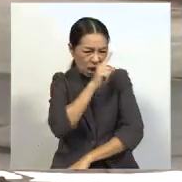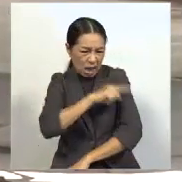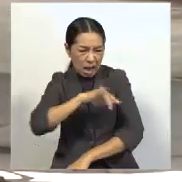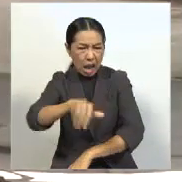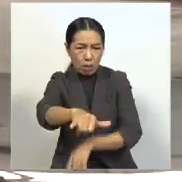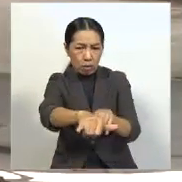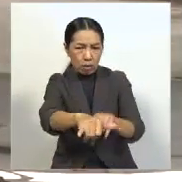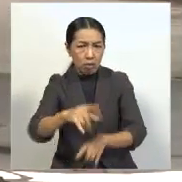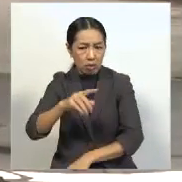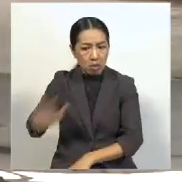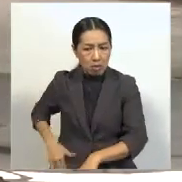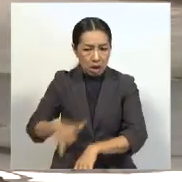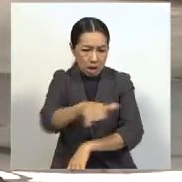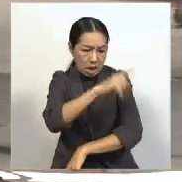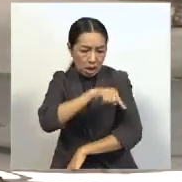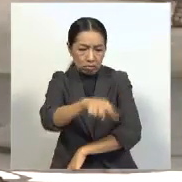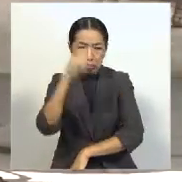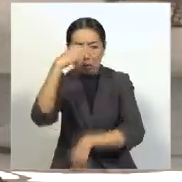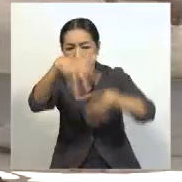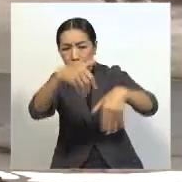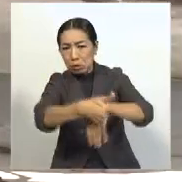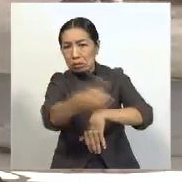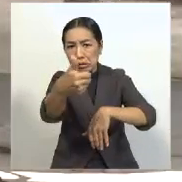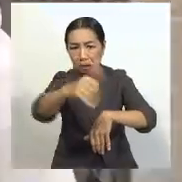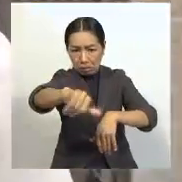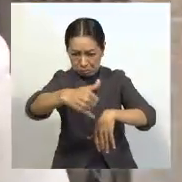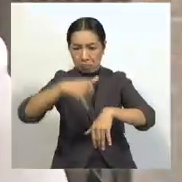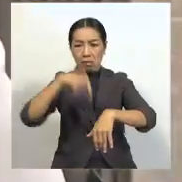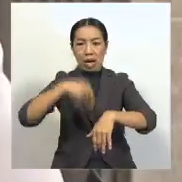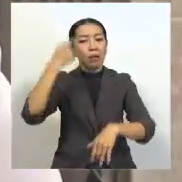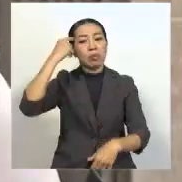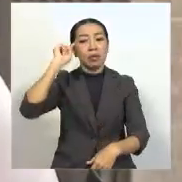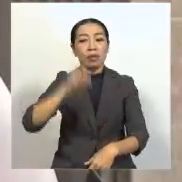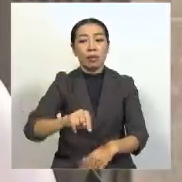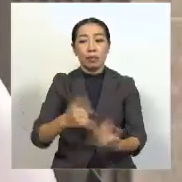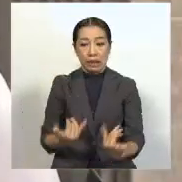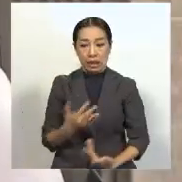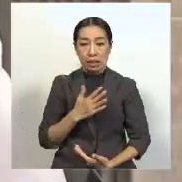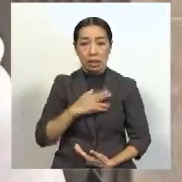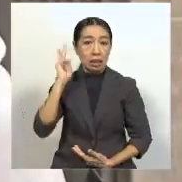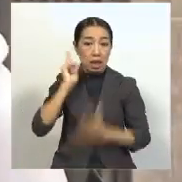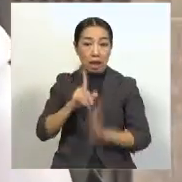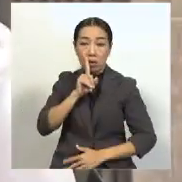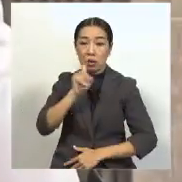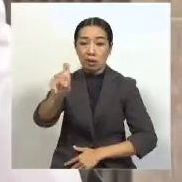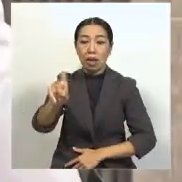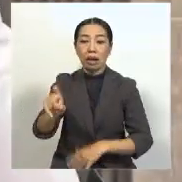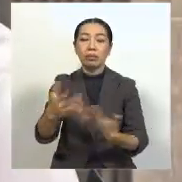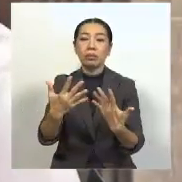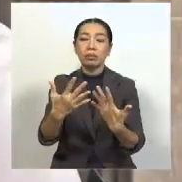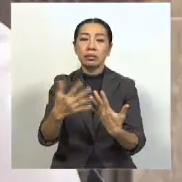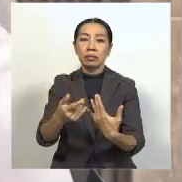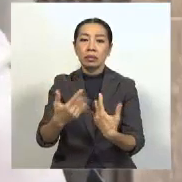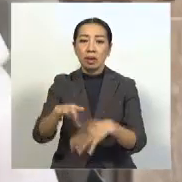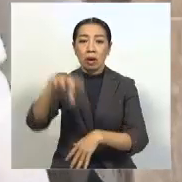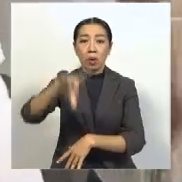มชนที่บริเวณใกล้เคียงหรือเปล่านะคะแต่ว่าในเบื้องต้นวันนี้คือผู้สื่อข่าวของเราประสานไปที่คุณชูฤทธิ์เสนีมโน